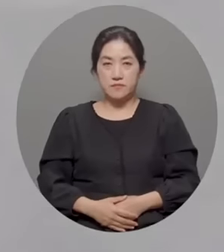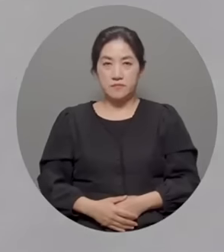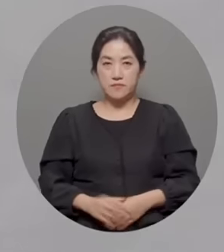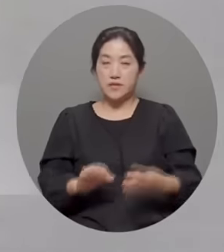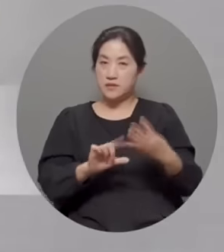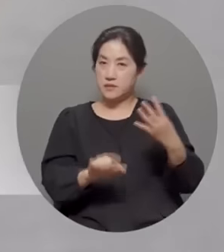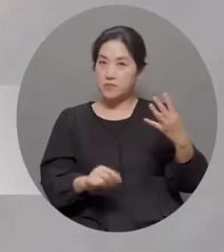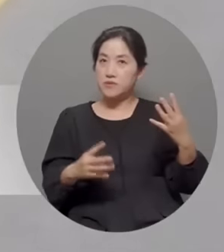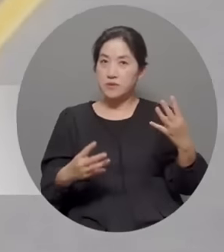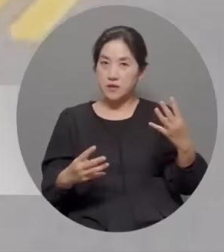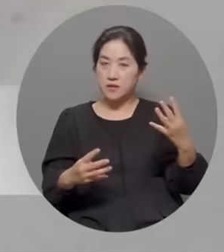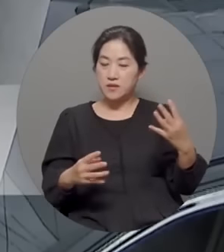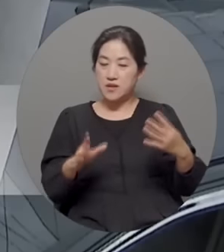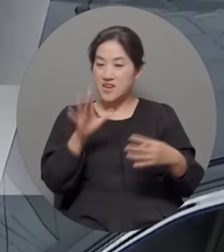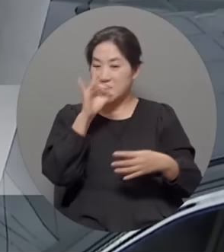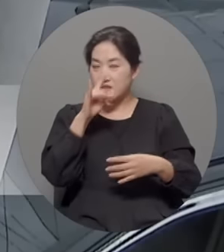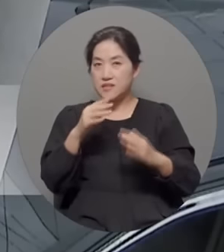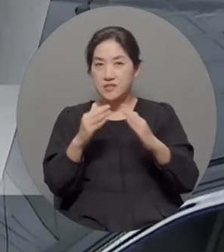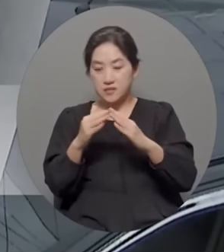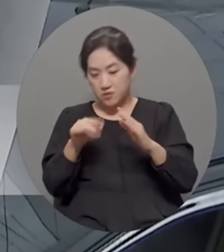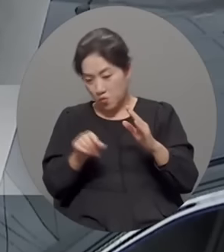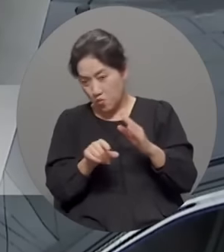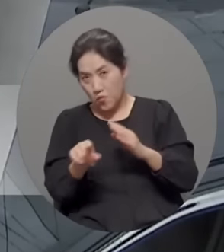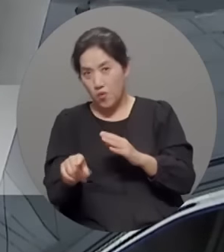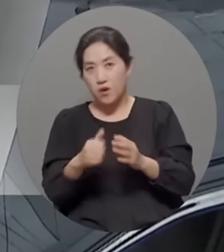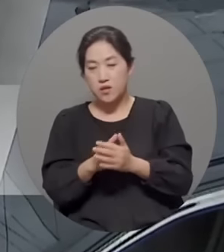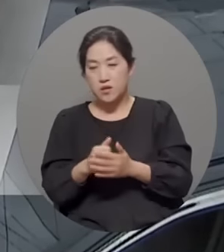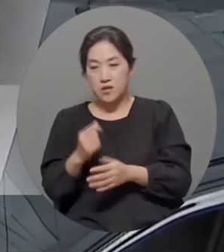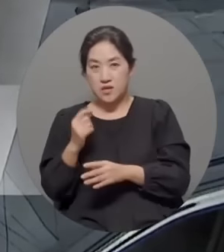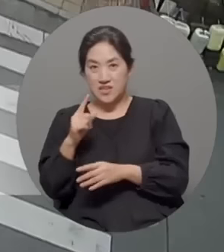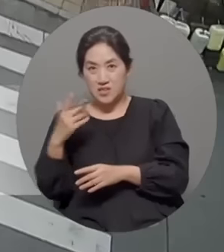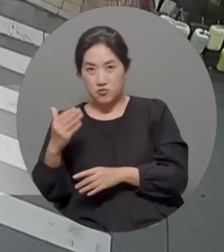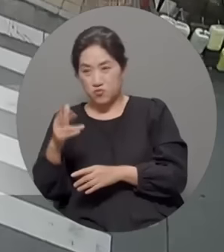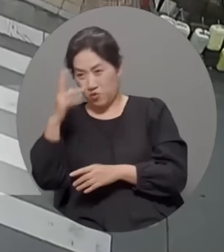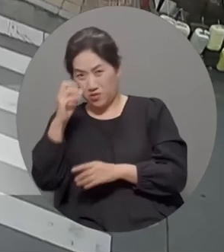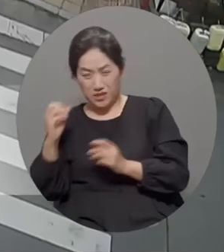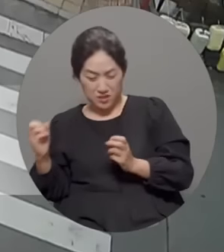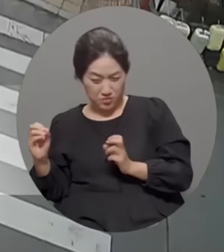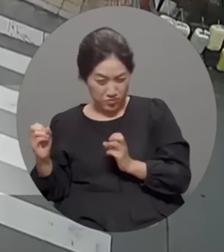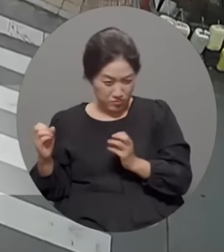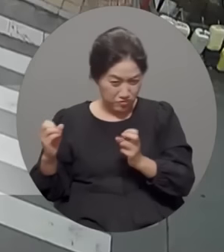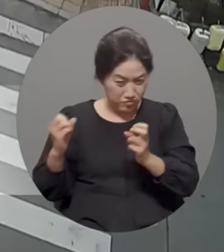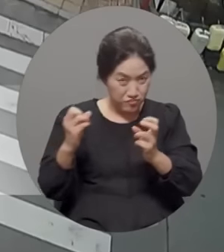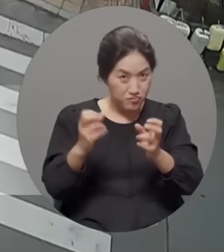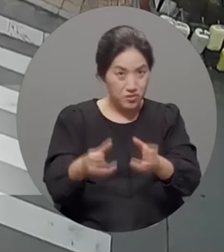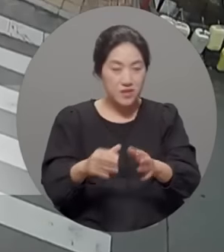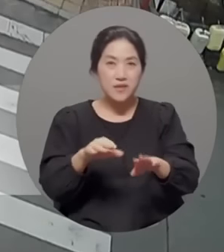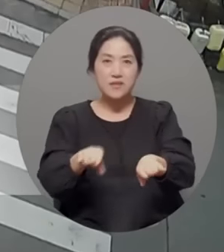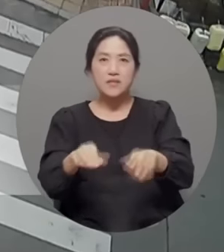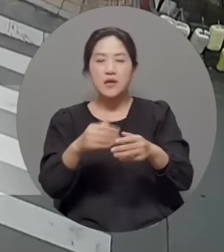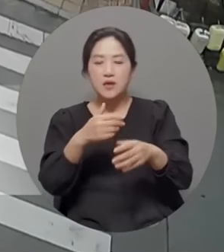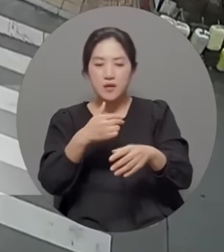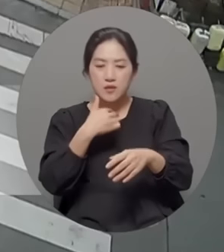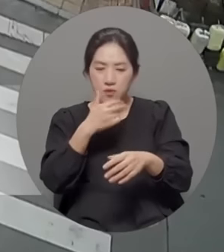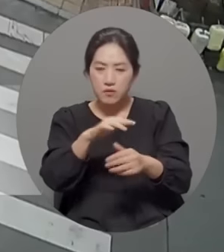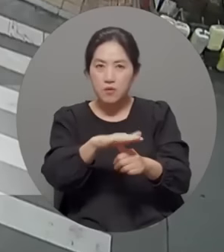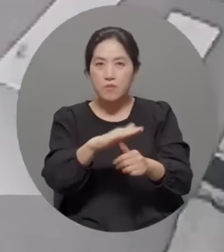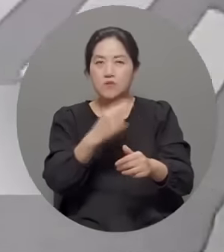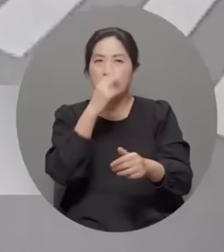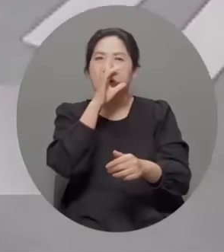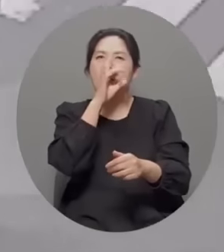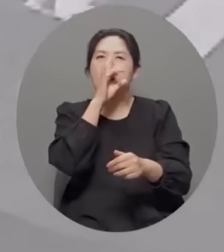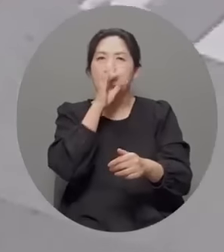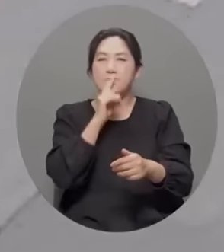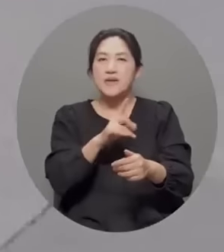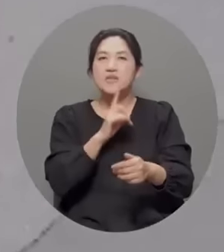지난달 4일 강릉의 한 주택가 골목으로 구급차와 경찰차가 들어갑니다. 8살 남자아이가 숨을 쉬지